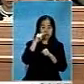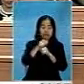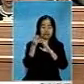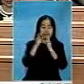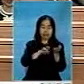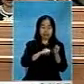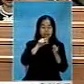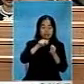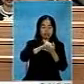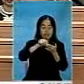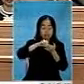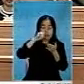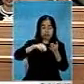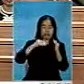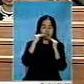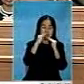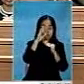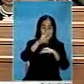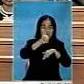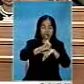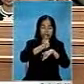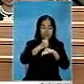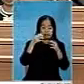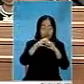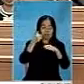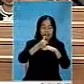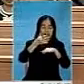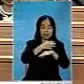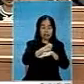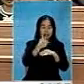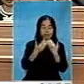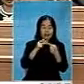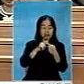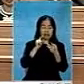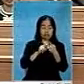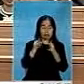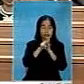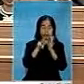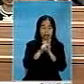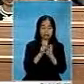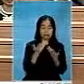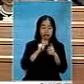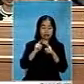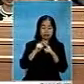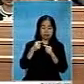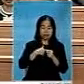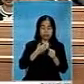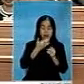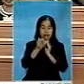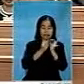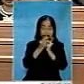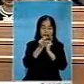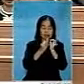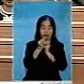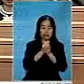องการเพิกถอนสิทธิของหัวหน้าพรรคและกรรมการบริหารพรรคนะครับซึ่งผมขออนุญาตอภิปราย